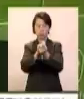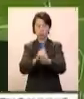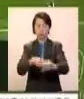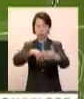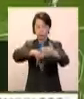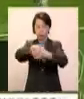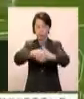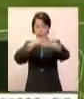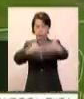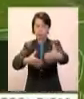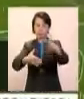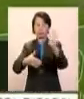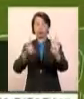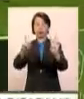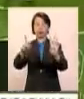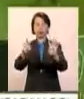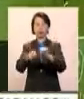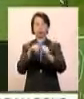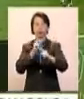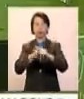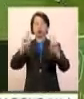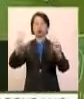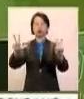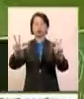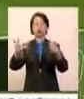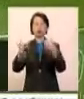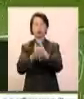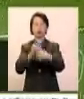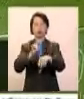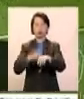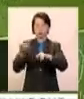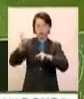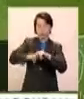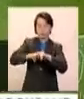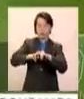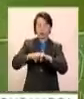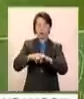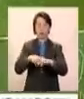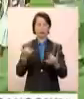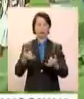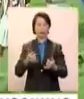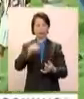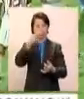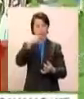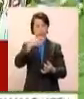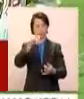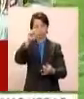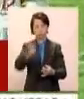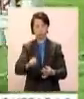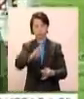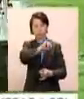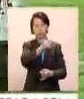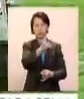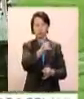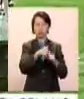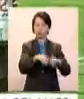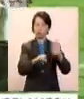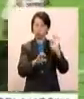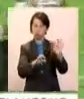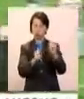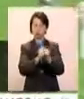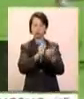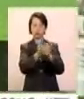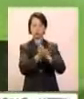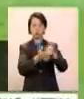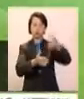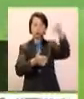penalti 4-1 setelah terikat 3 sama sehingga masa tambahan aksi akhir. Gegasi Selatan JDT terus gah diangkat juara